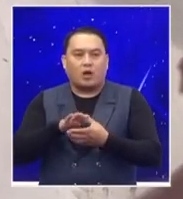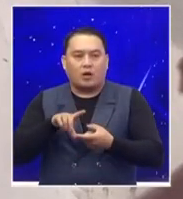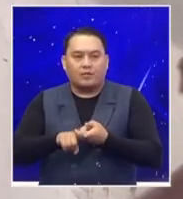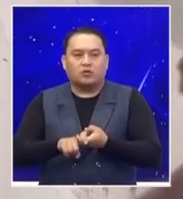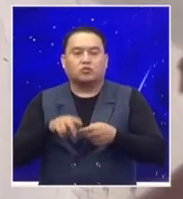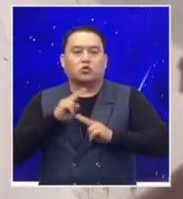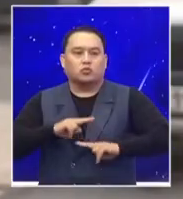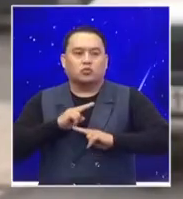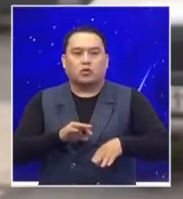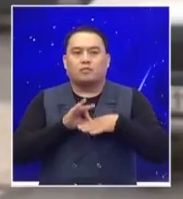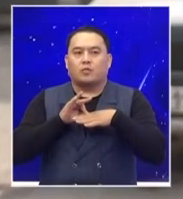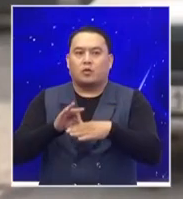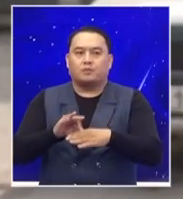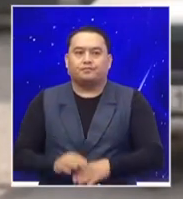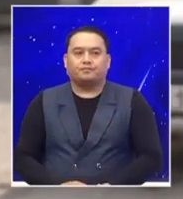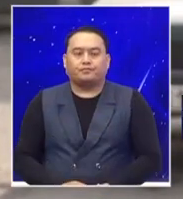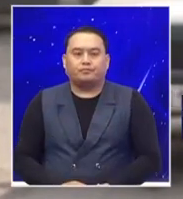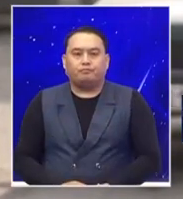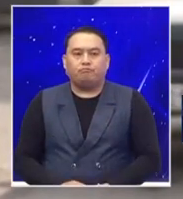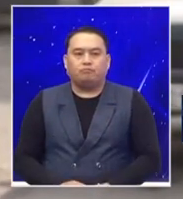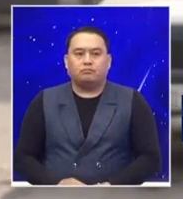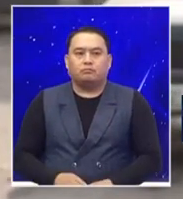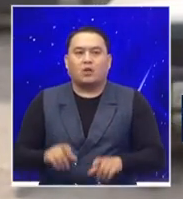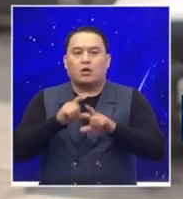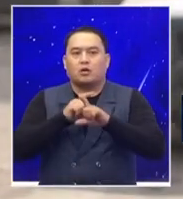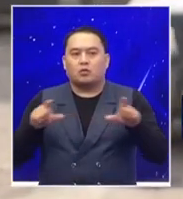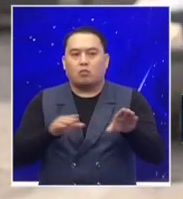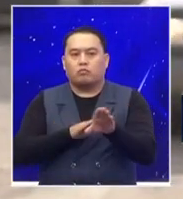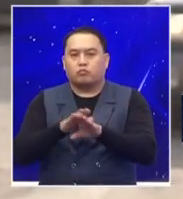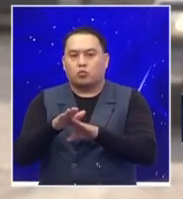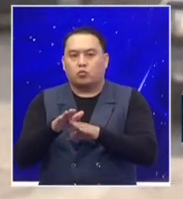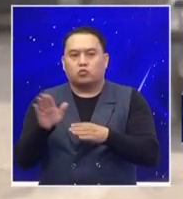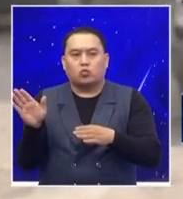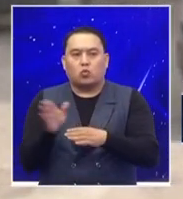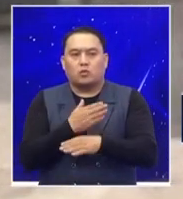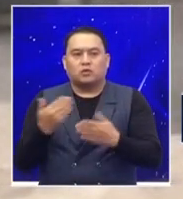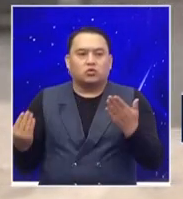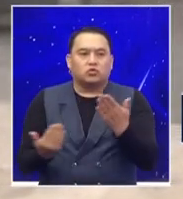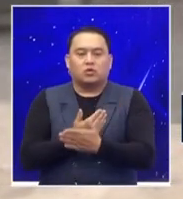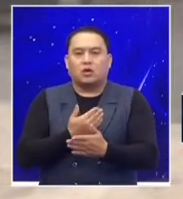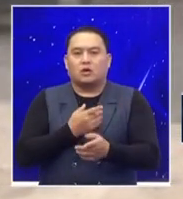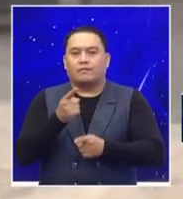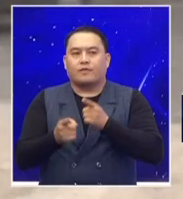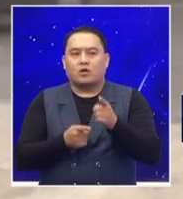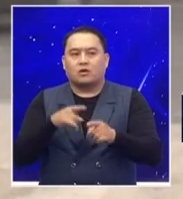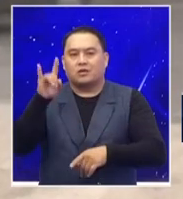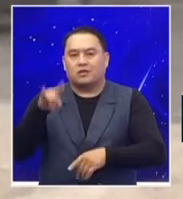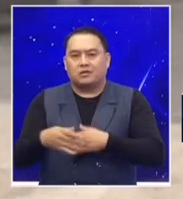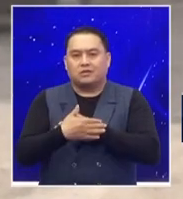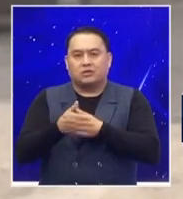іркіліссіз жүргізіп жатыр. Ғимараттың ішінде түгелдей қырылып, қайтадан сыланып, есік